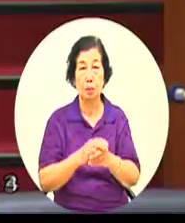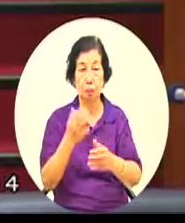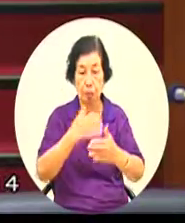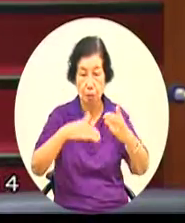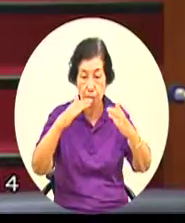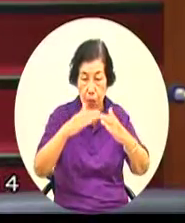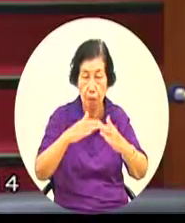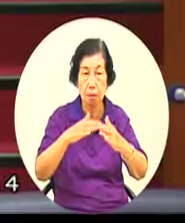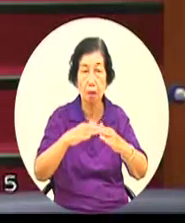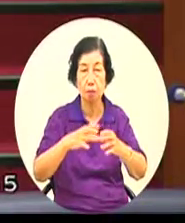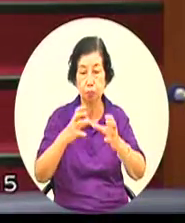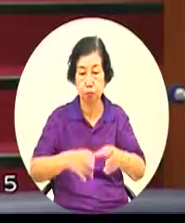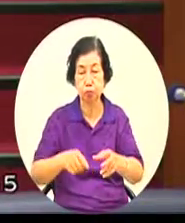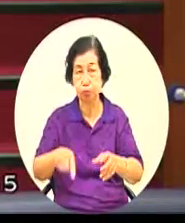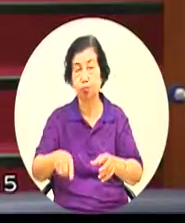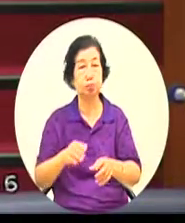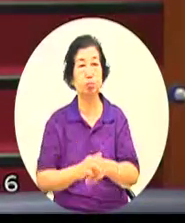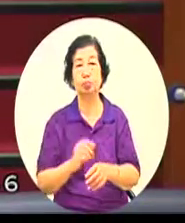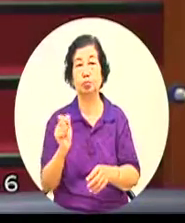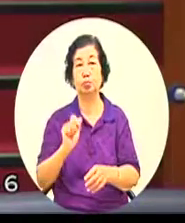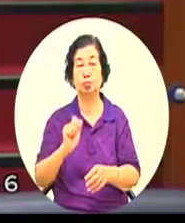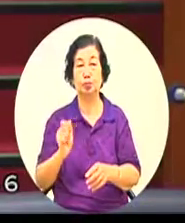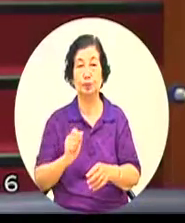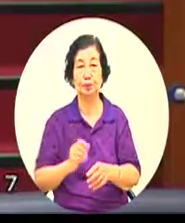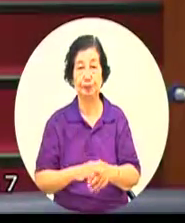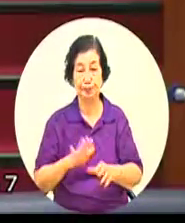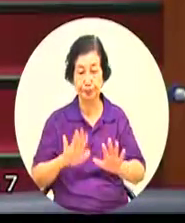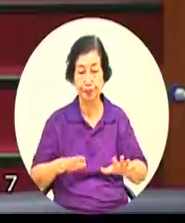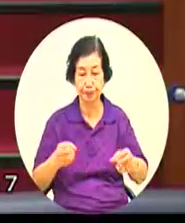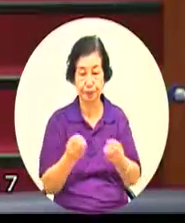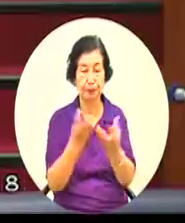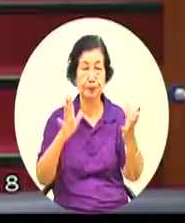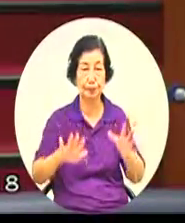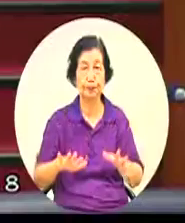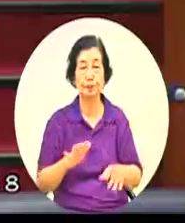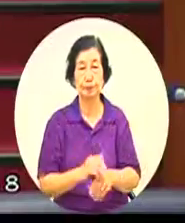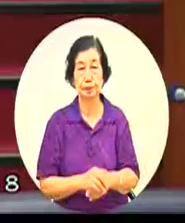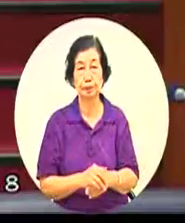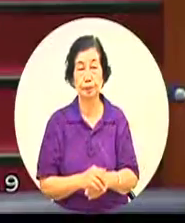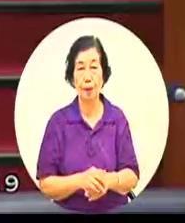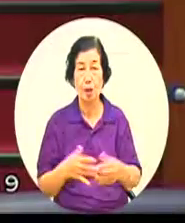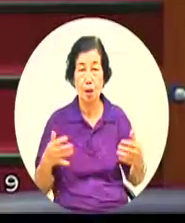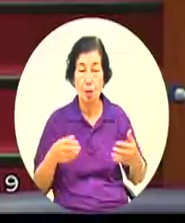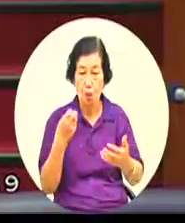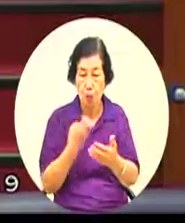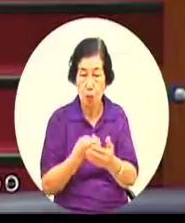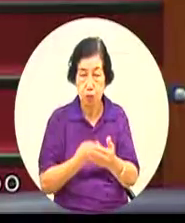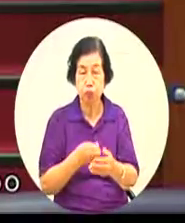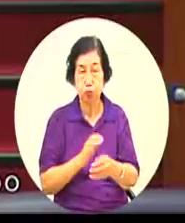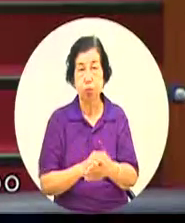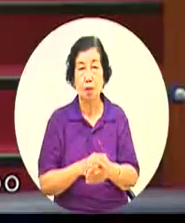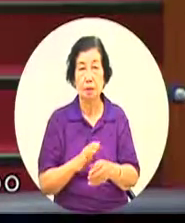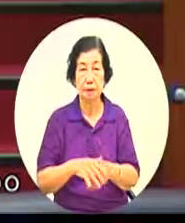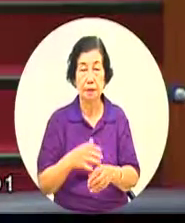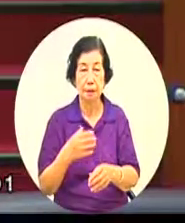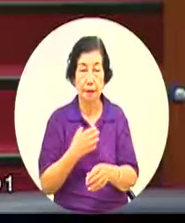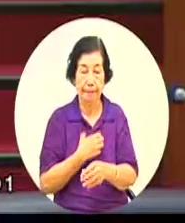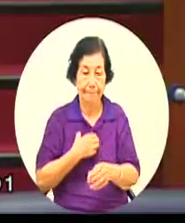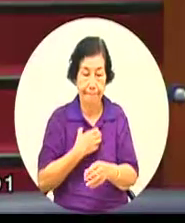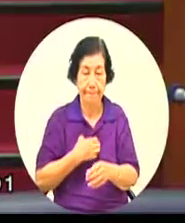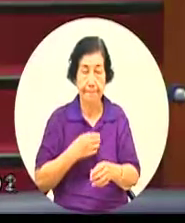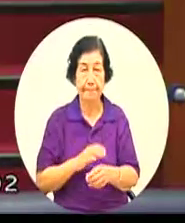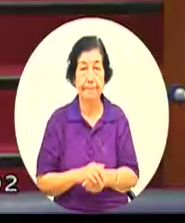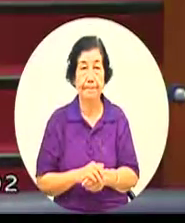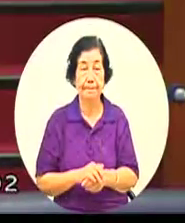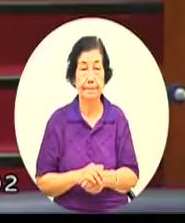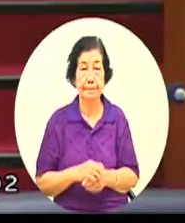个地方了，现在发生了问题了哈，就问题就比较也不是说很严重了，但是也是一个隐忧了哈。因为